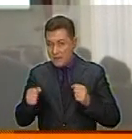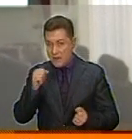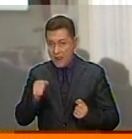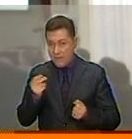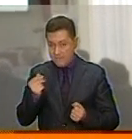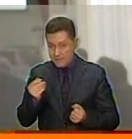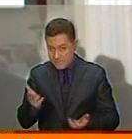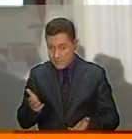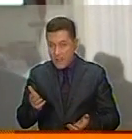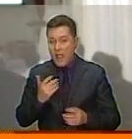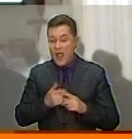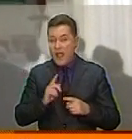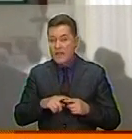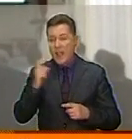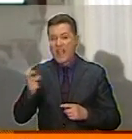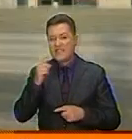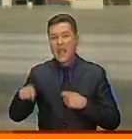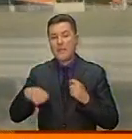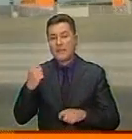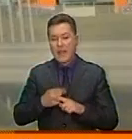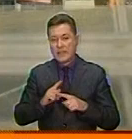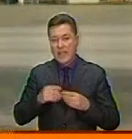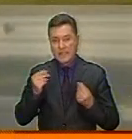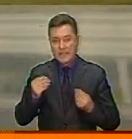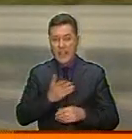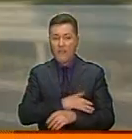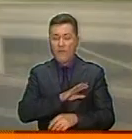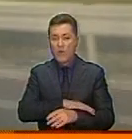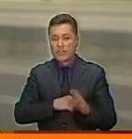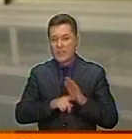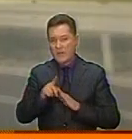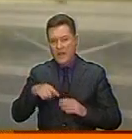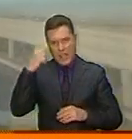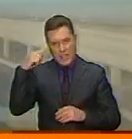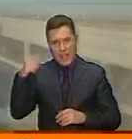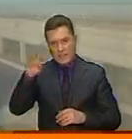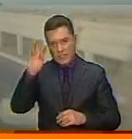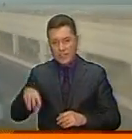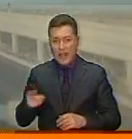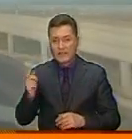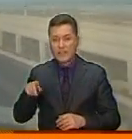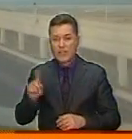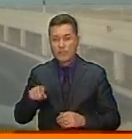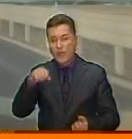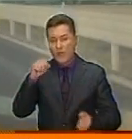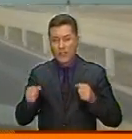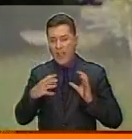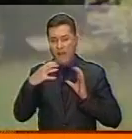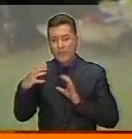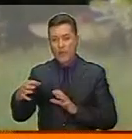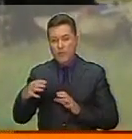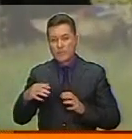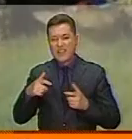это уже хозяин потерает на это деньги у Польщі запровадили гігантські штрафи за те що водії автобусів чи